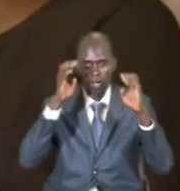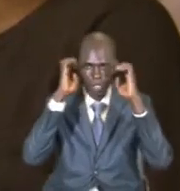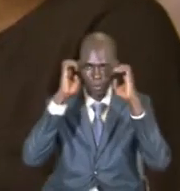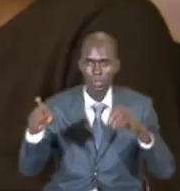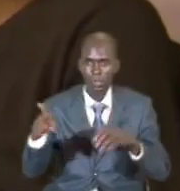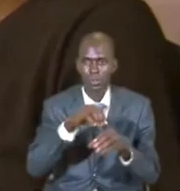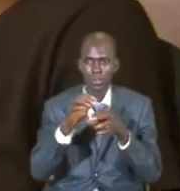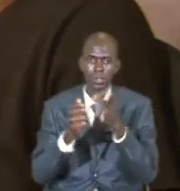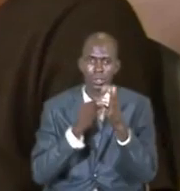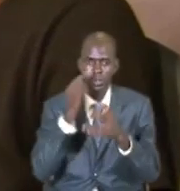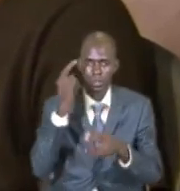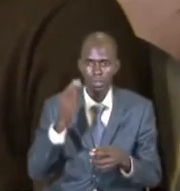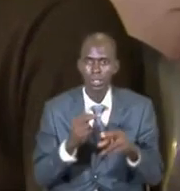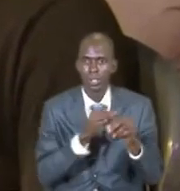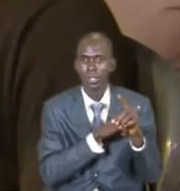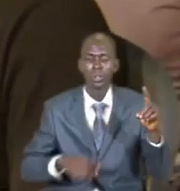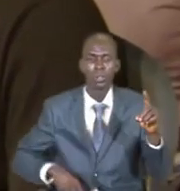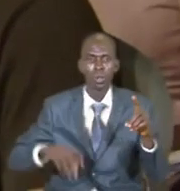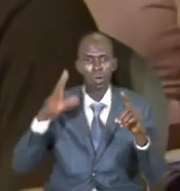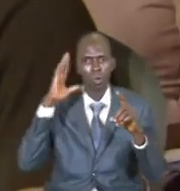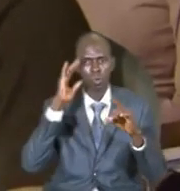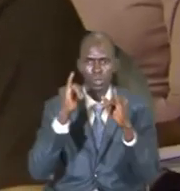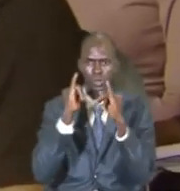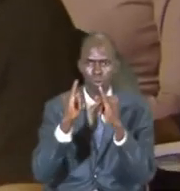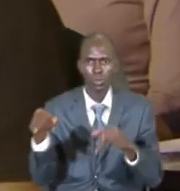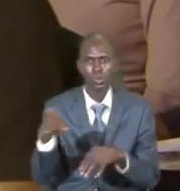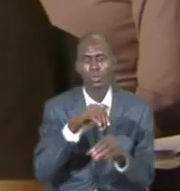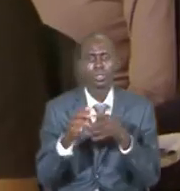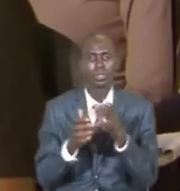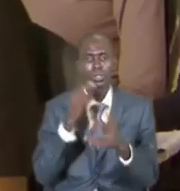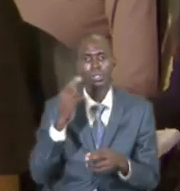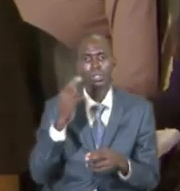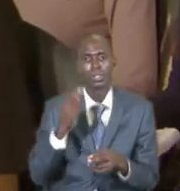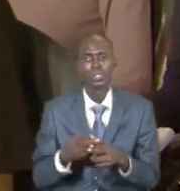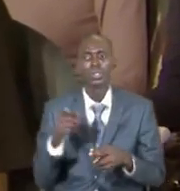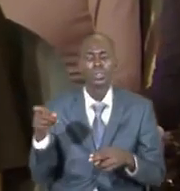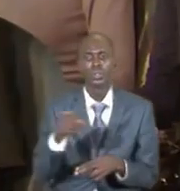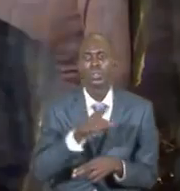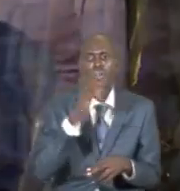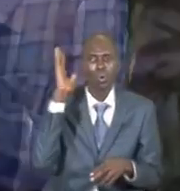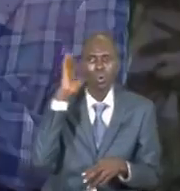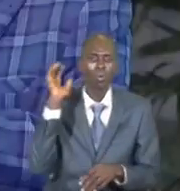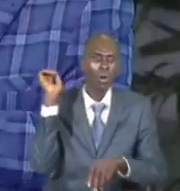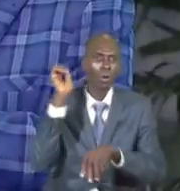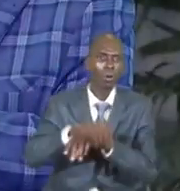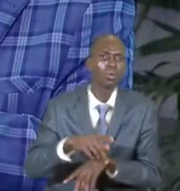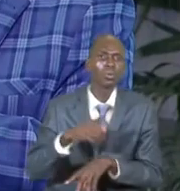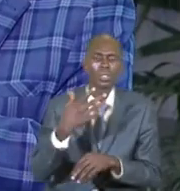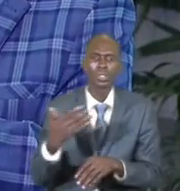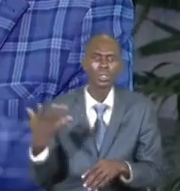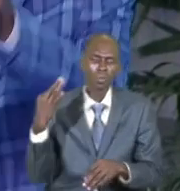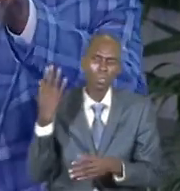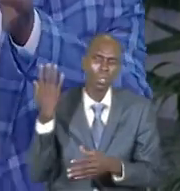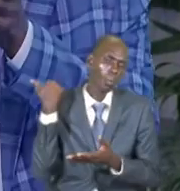ntụziaka. Ị ga-ama na ihe ndị ahụ gara aga, na ị ga-emere ya n'amaghị ama, n'ekweghị ekwe.